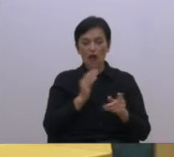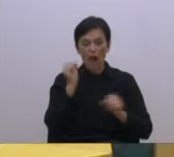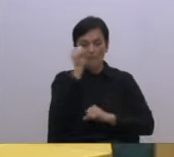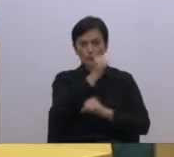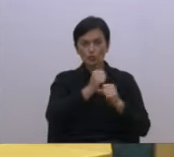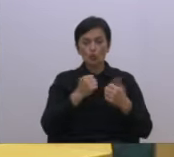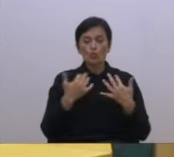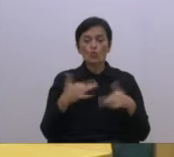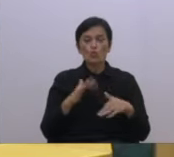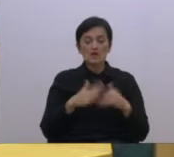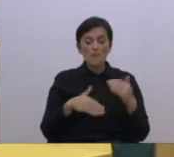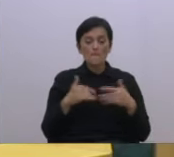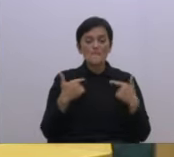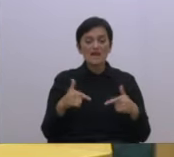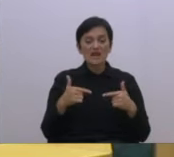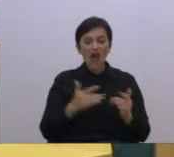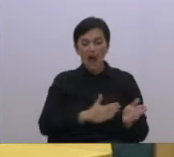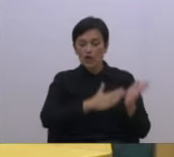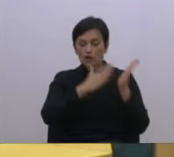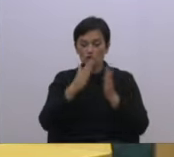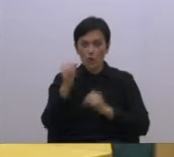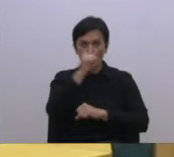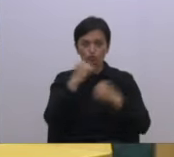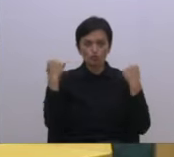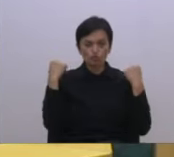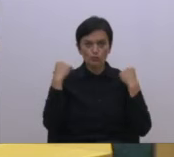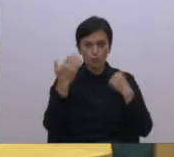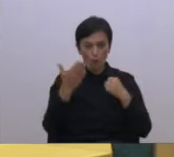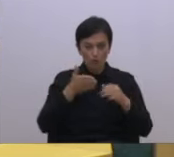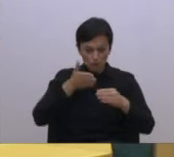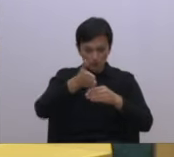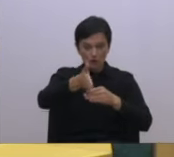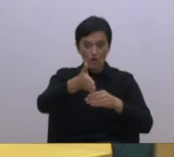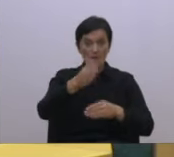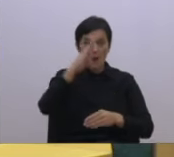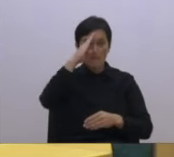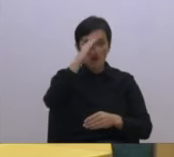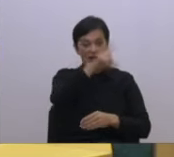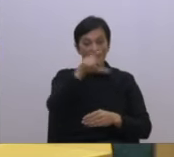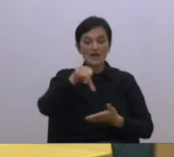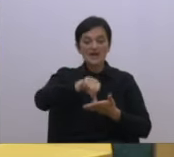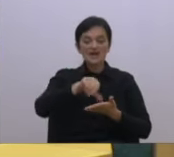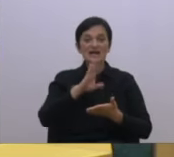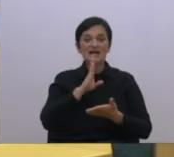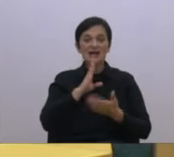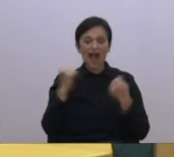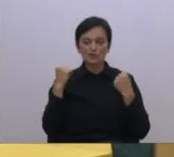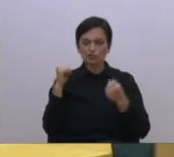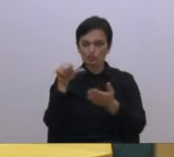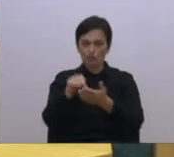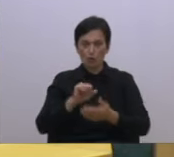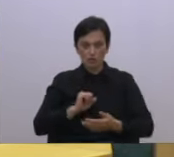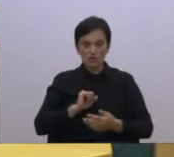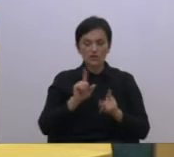უკვე პრაქტიკულ აბსურდამდეც მივიდა. სპორტში შეაღწია, როდესაც მამაკაცები გამოდიან ქალის სპორტში და მათ